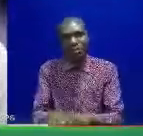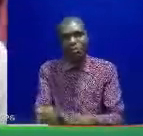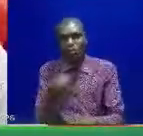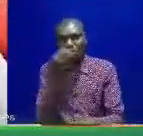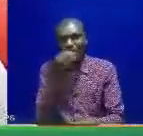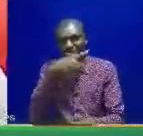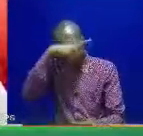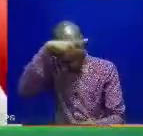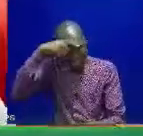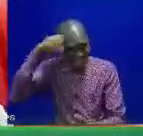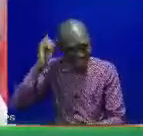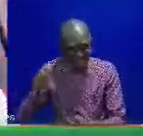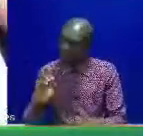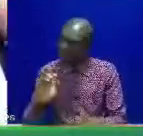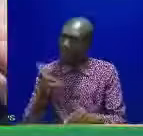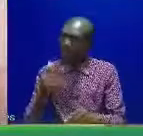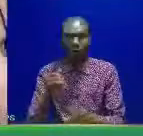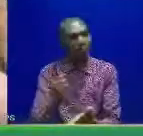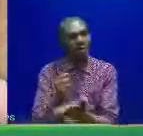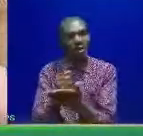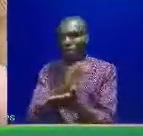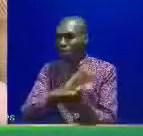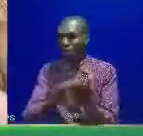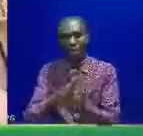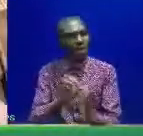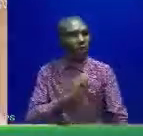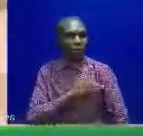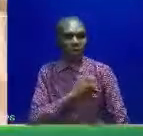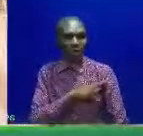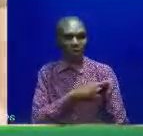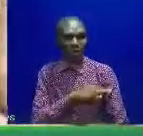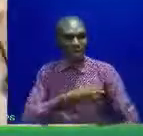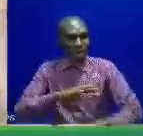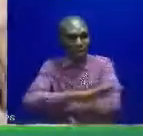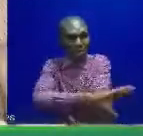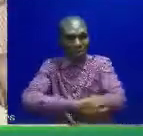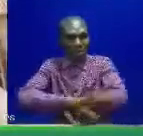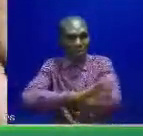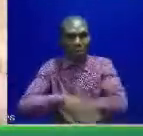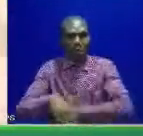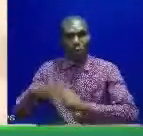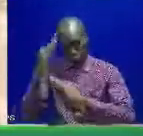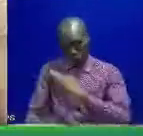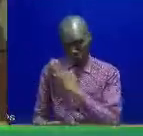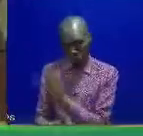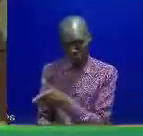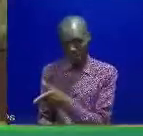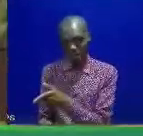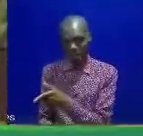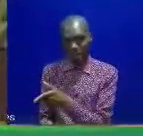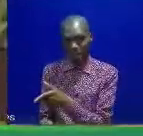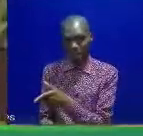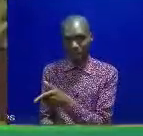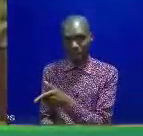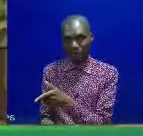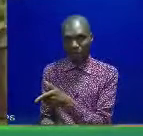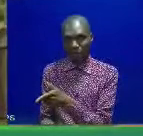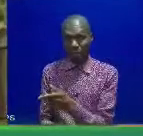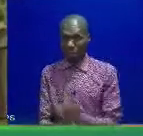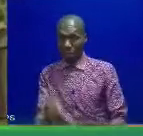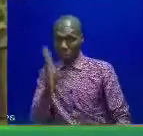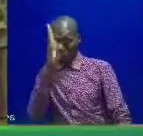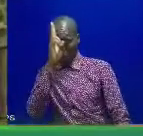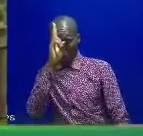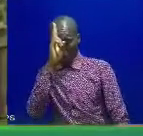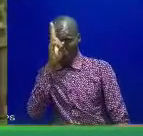niga kire okuria amono boremu obo ibi bakaraki bosi obo ibi bakaraki bosi Abanya nyimbo ni gobate